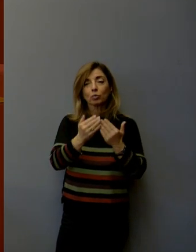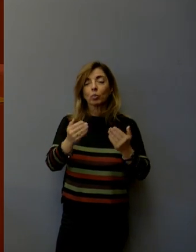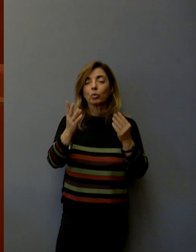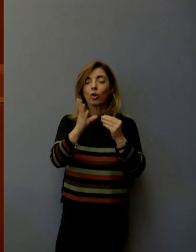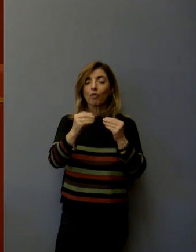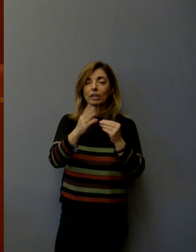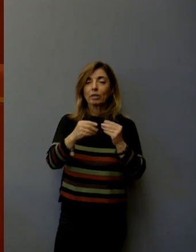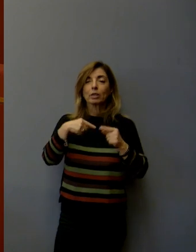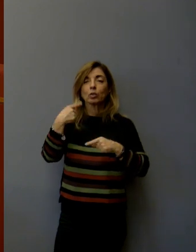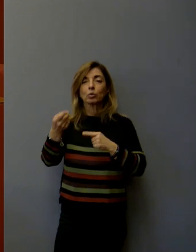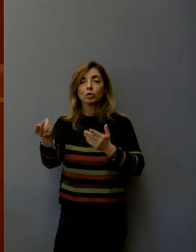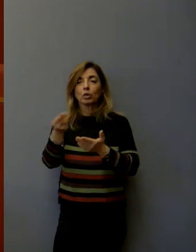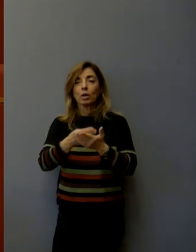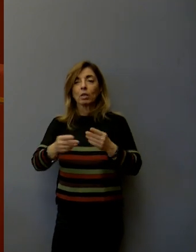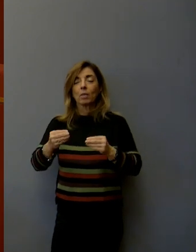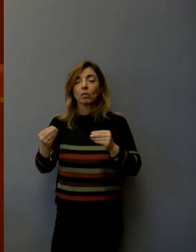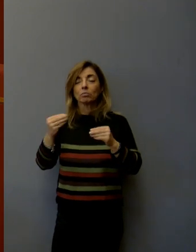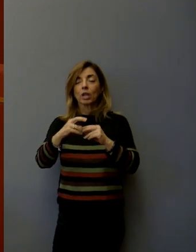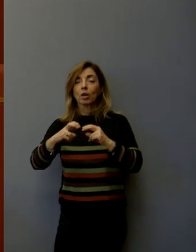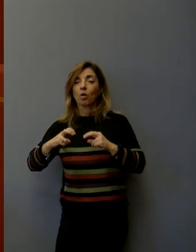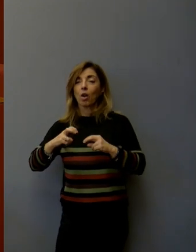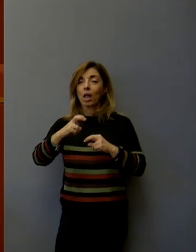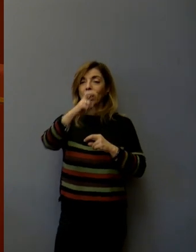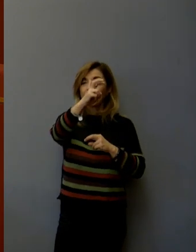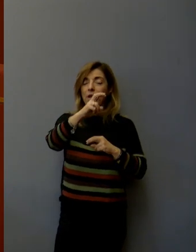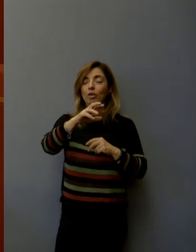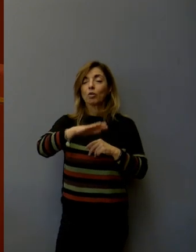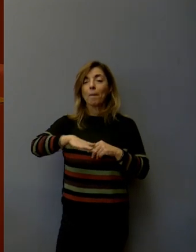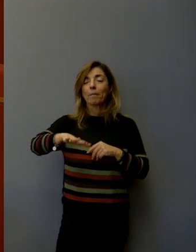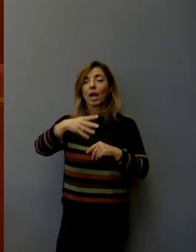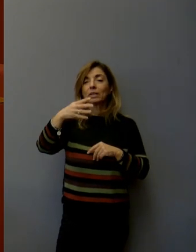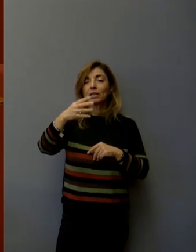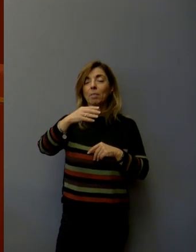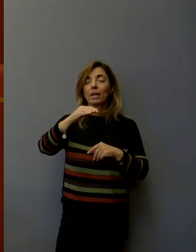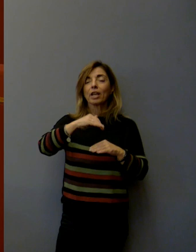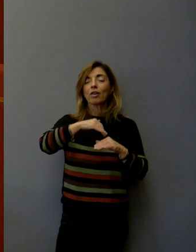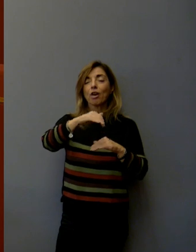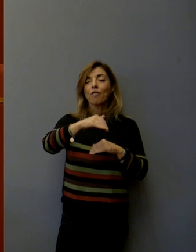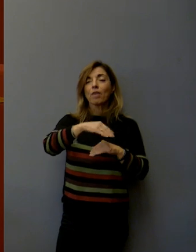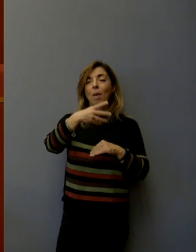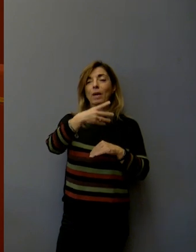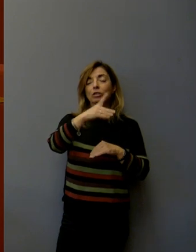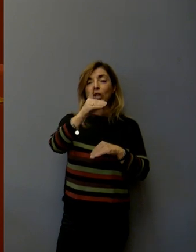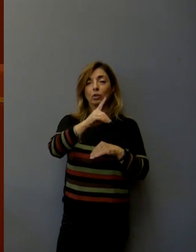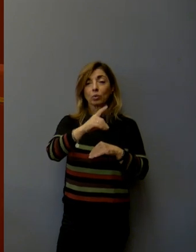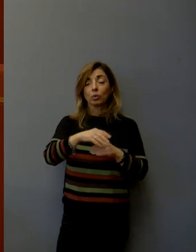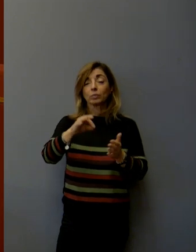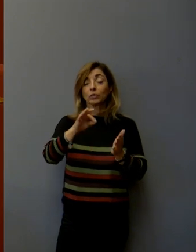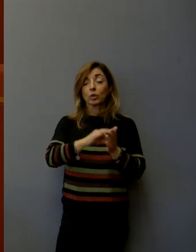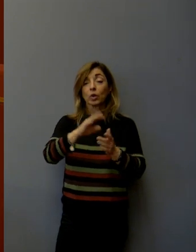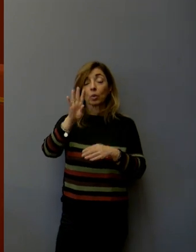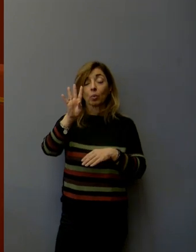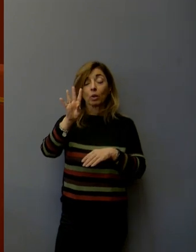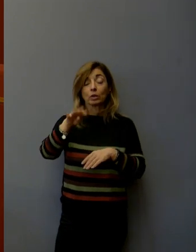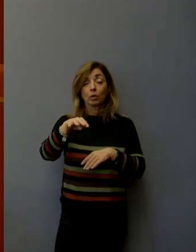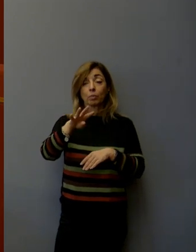per l'installazione di un ascensore di collegamento tra Piazza Manin e via Marcello Durazzo ordine del giorno 4.481